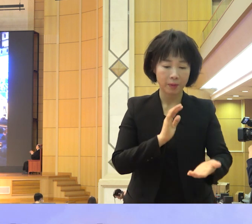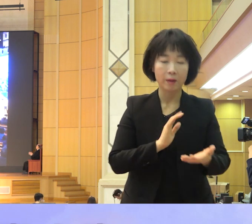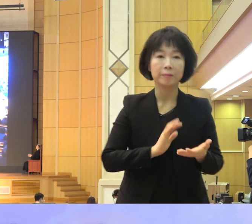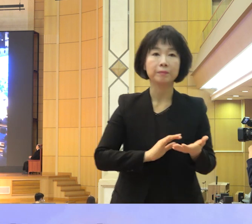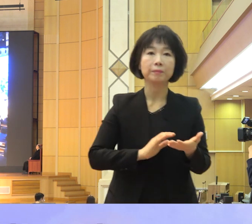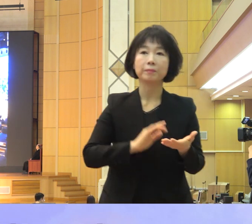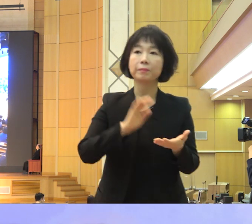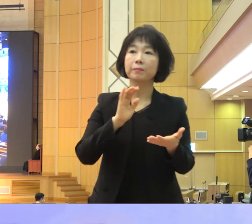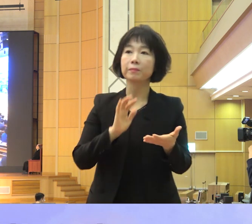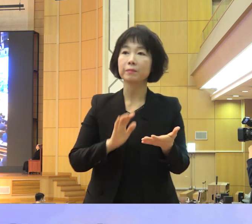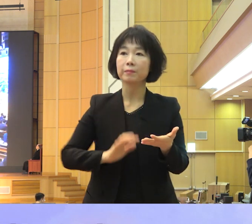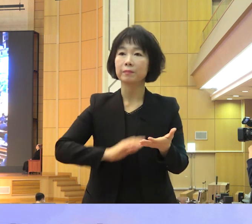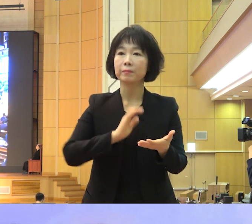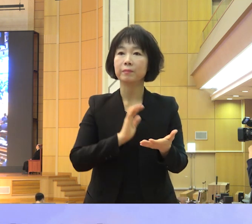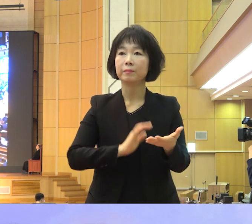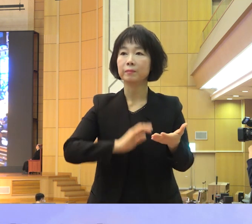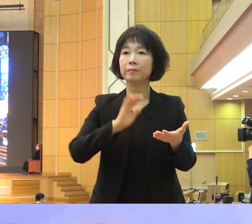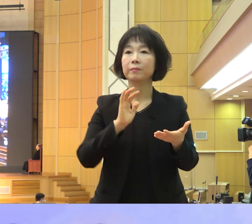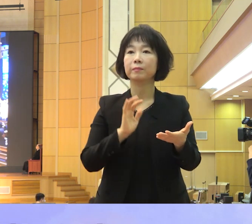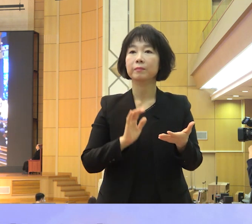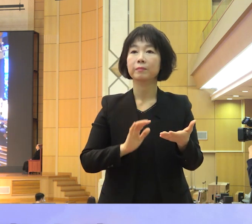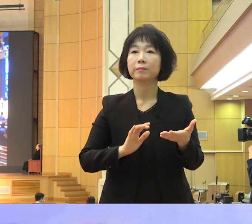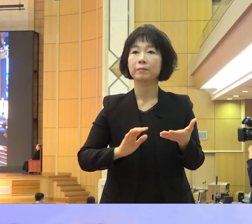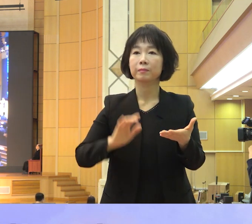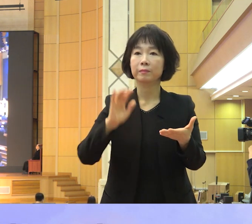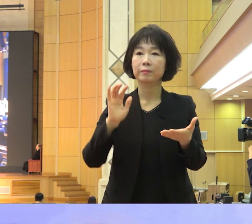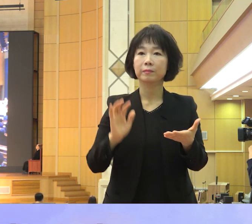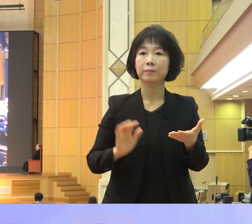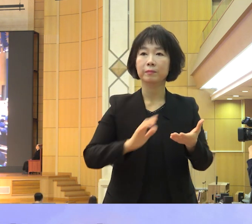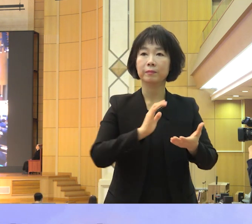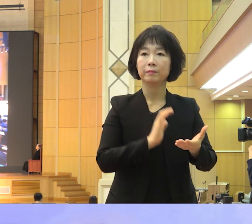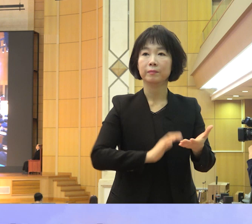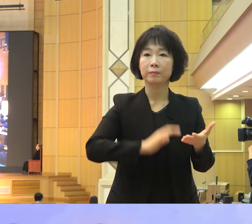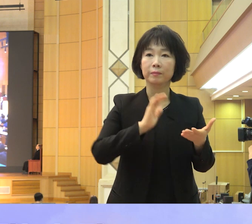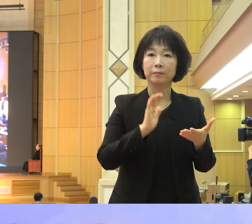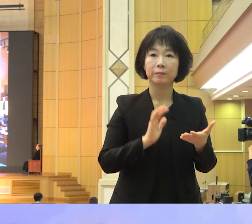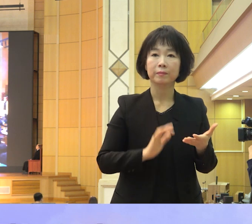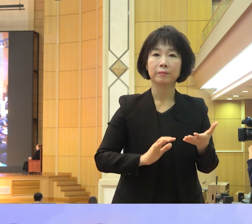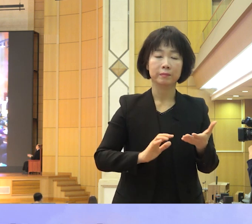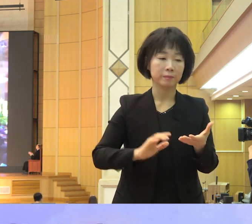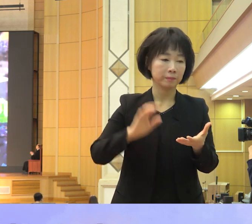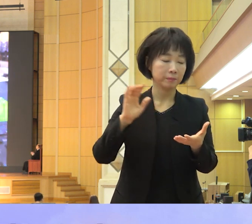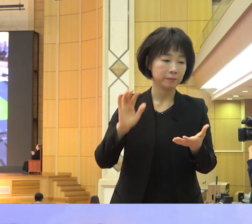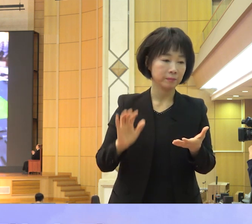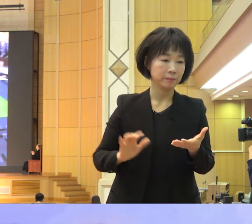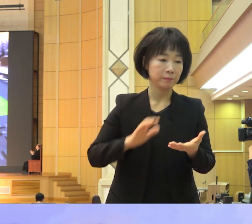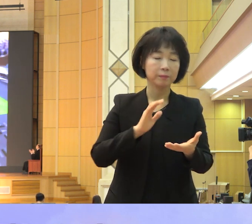주님을 더 높일 수 있는 우리들 되시기를 예수님의 이름으로 부탁드립니다.